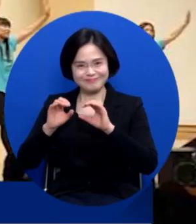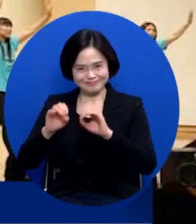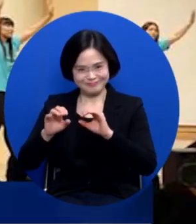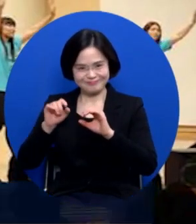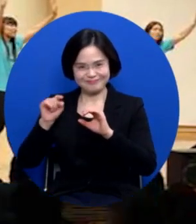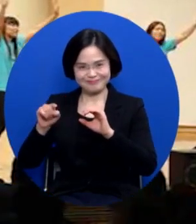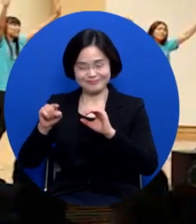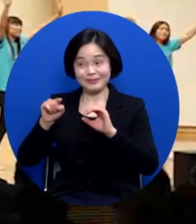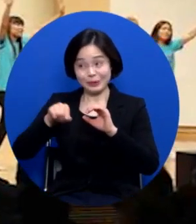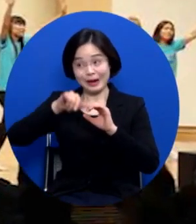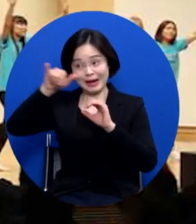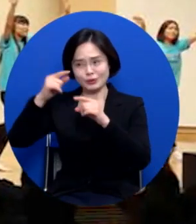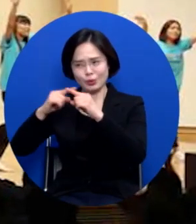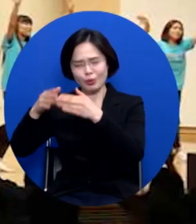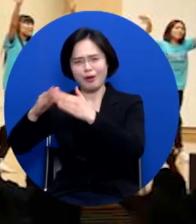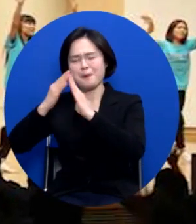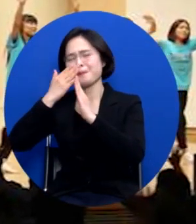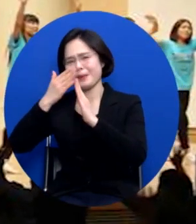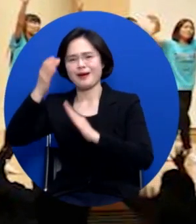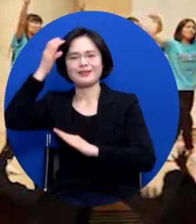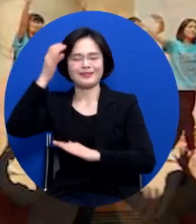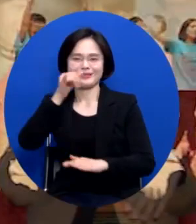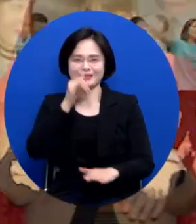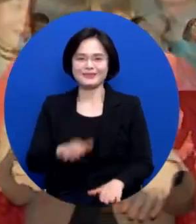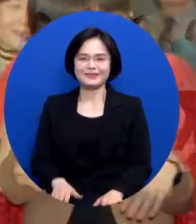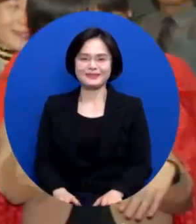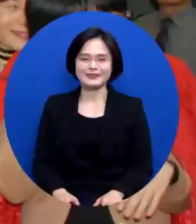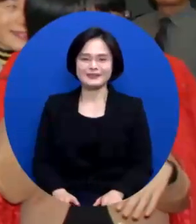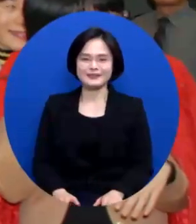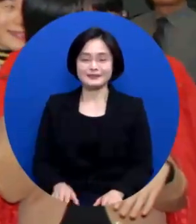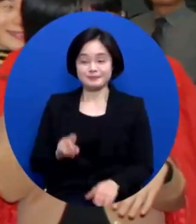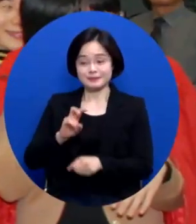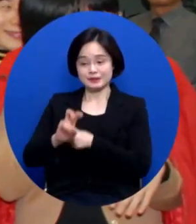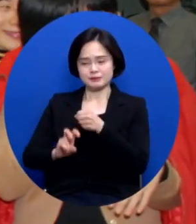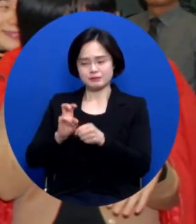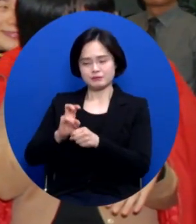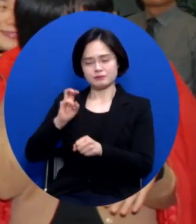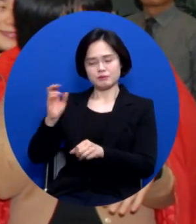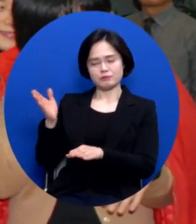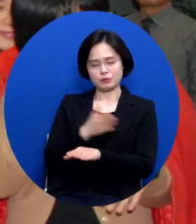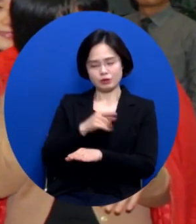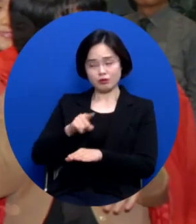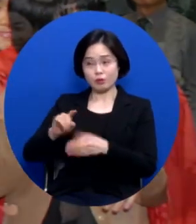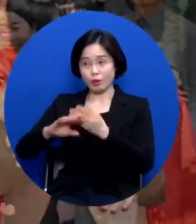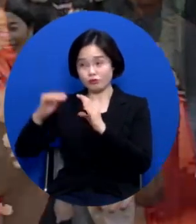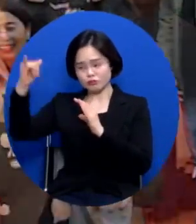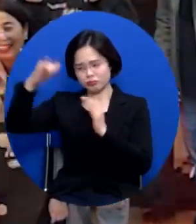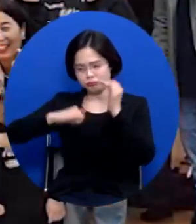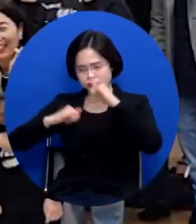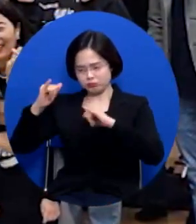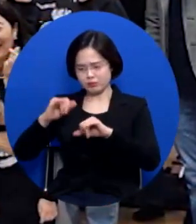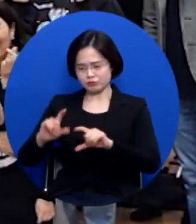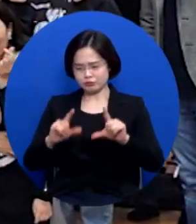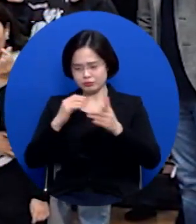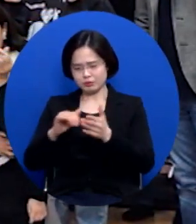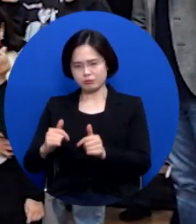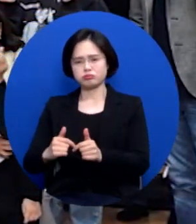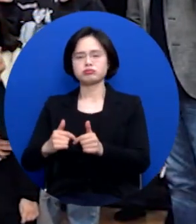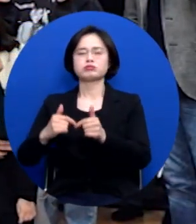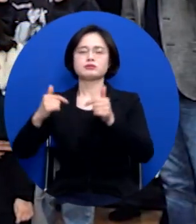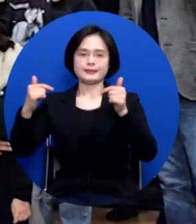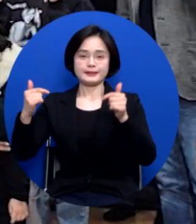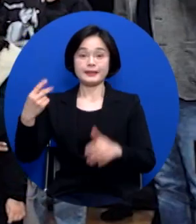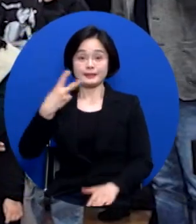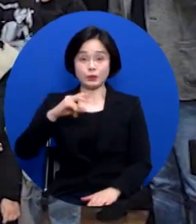줍니다. 상당교회 이주민 선교는 20여 년 전부터 지속적으로 확장되어 왔습니다. 2005년 영어